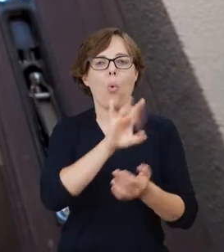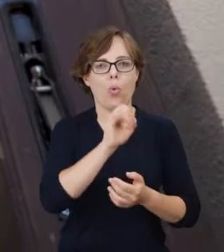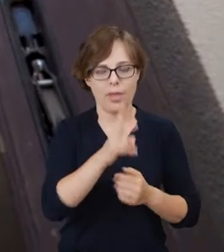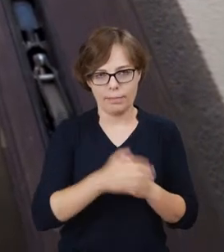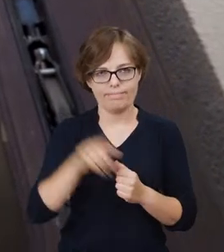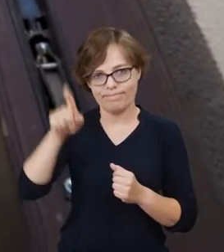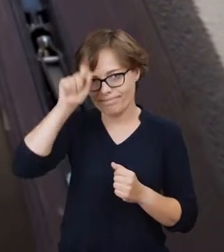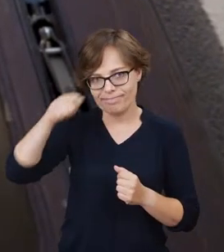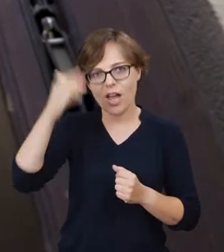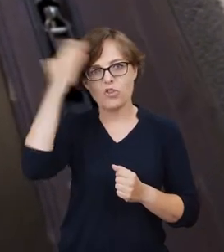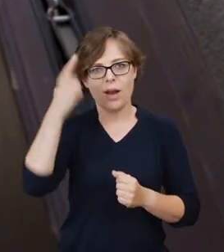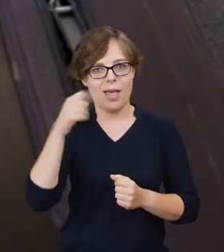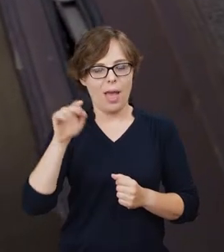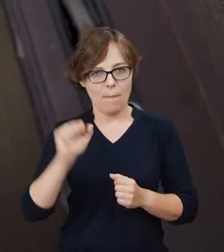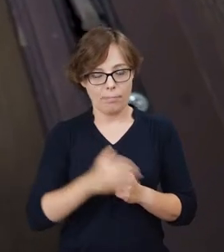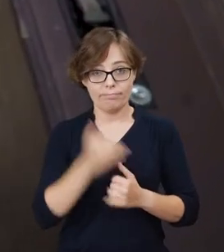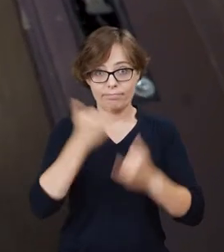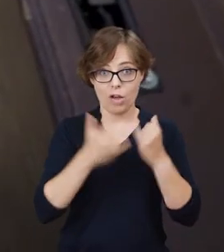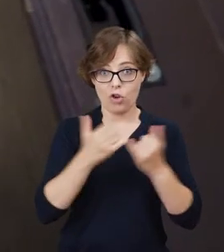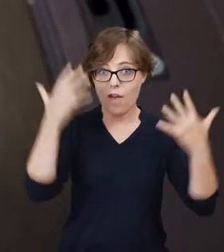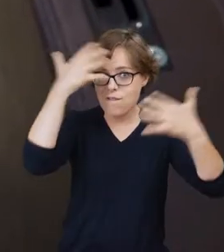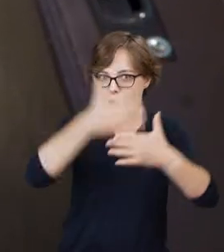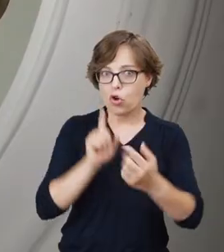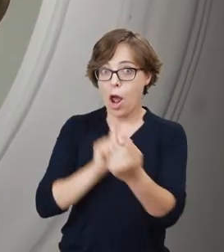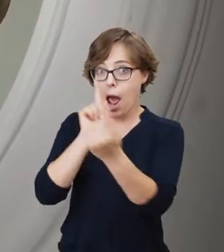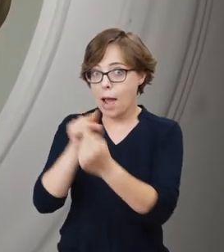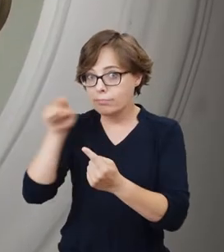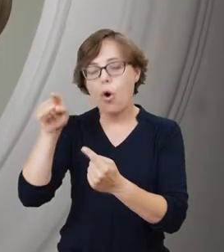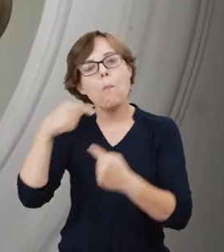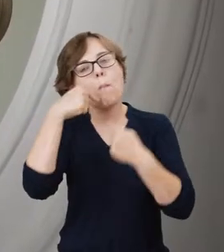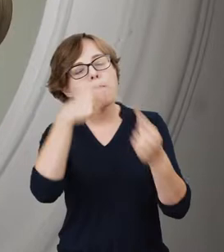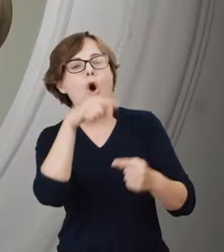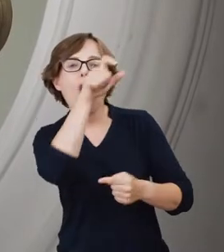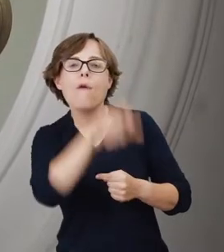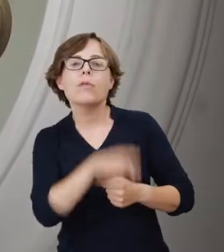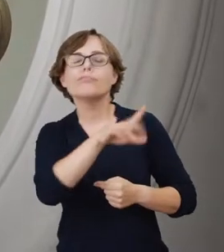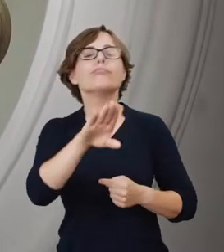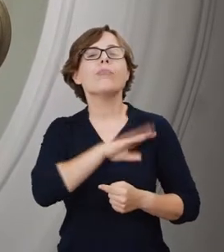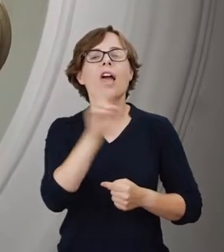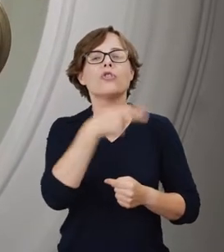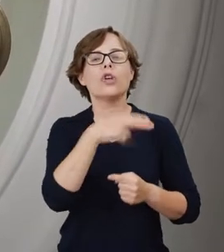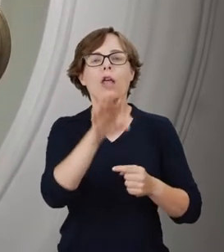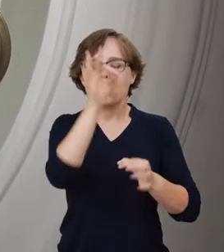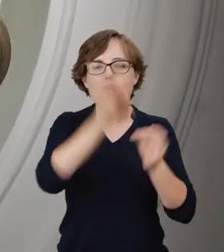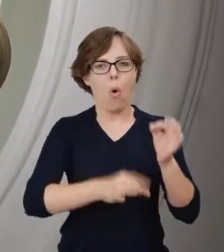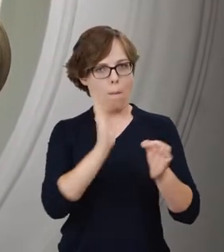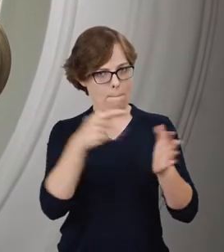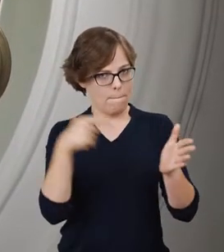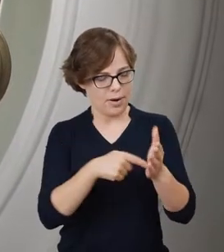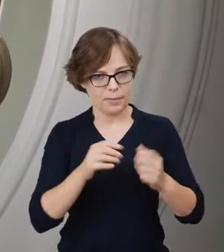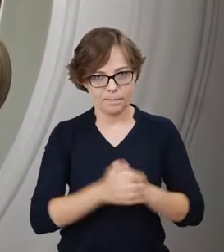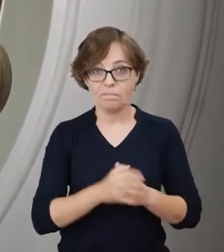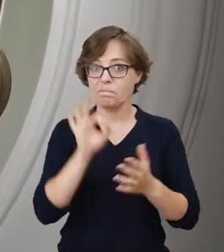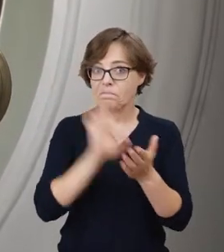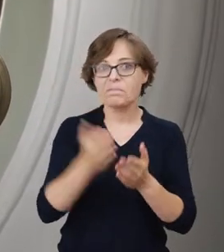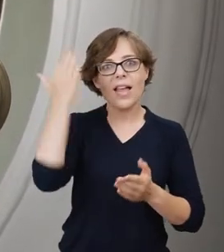sióstr dominikanek na Gródku. Czarna dama spotkana wieczorem w Krzysztoforach przepowiada osobom spotkanym